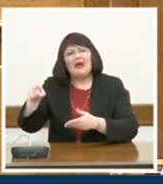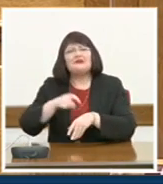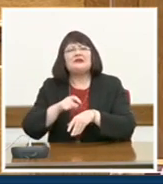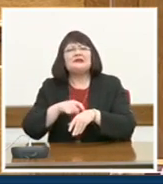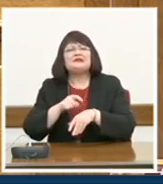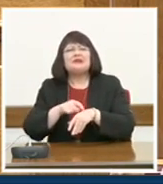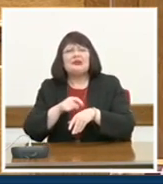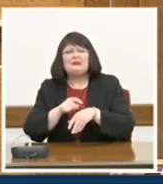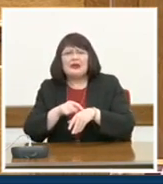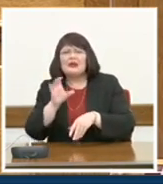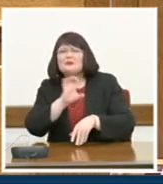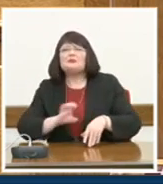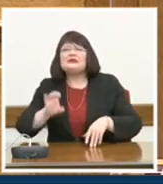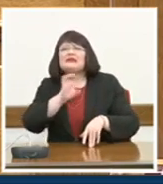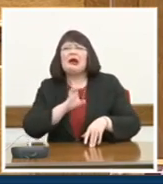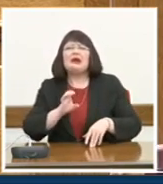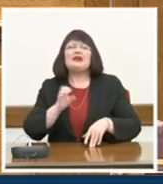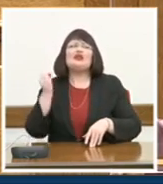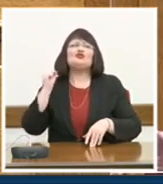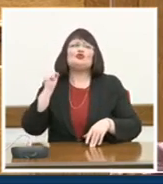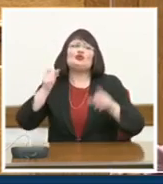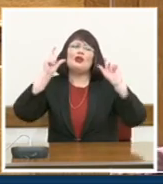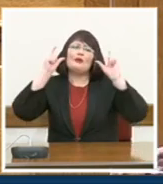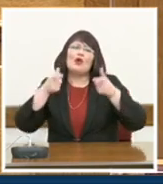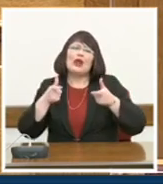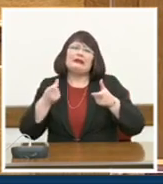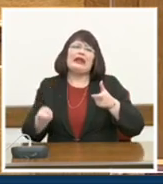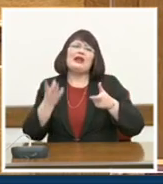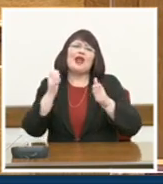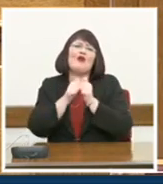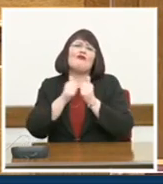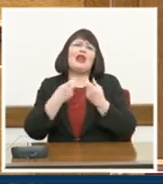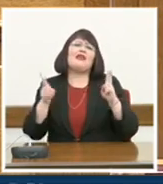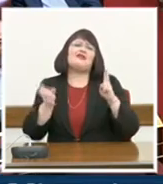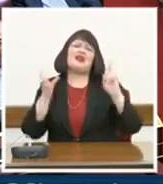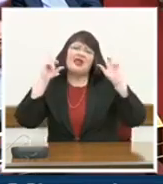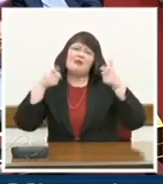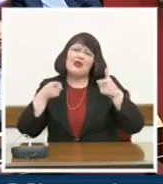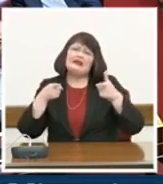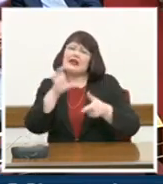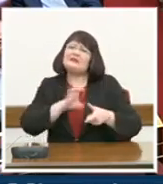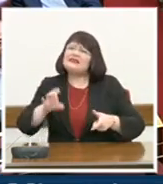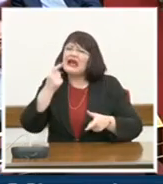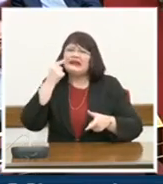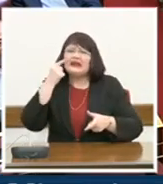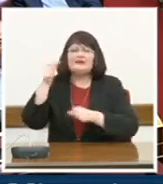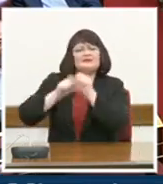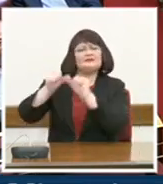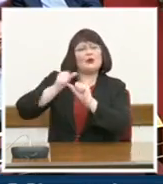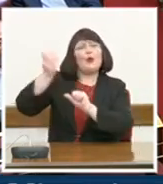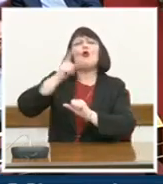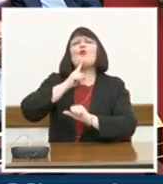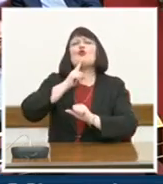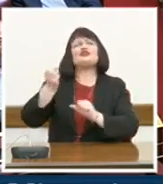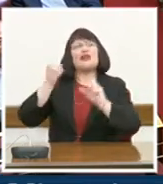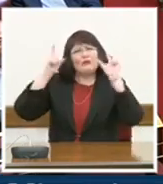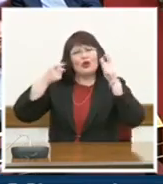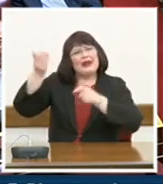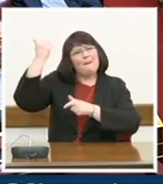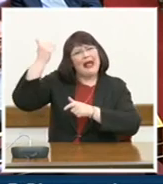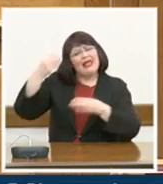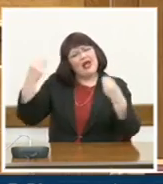μαζί με τη χαμένη τιμή της νεοφιλελεύθερης Νέας Δημοκρατίας. Λες και ό,τι έκανε η Νέα